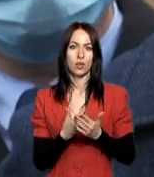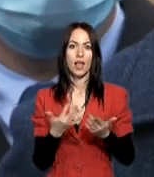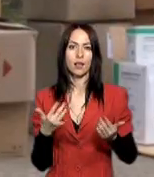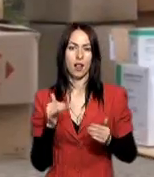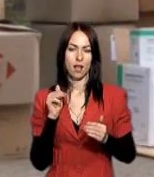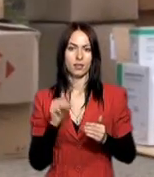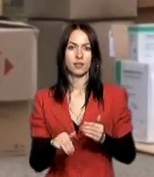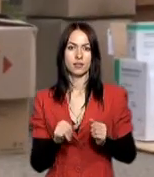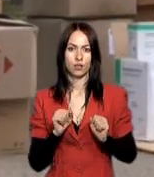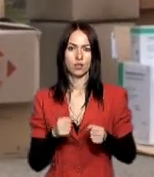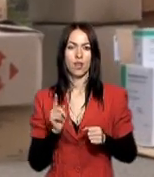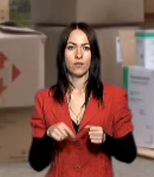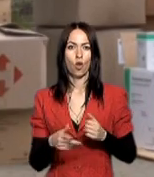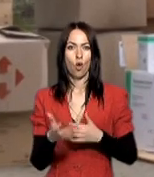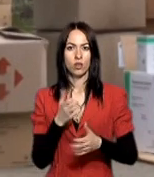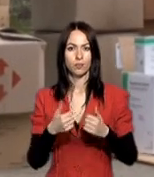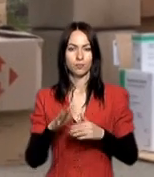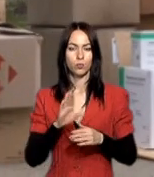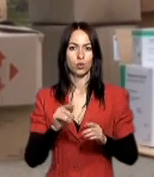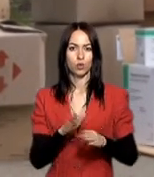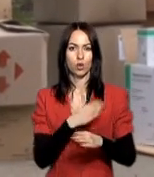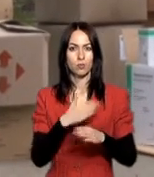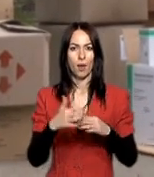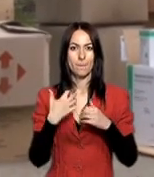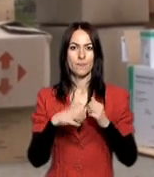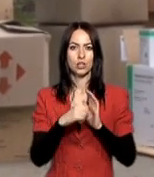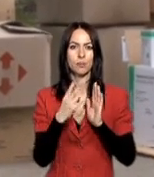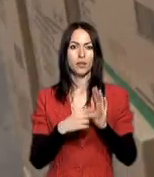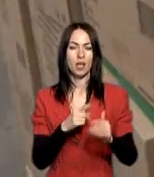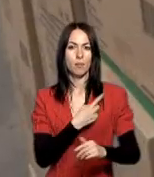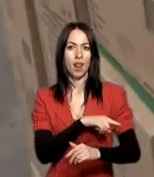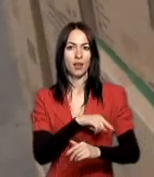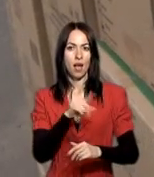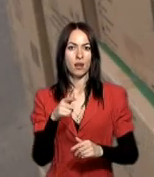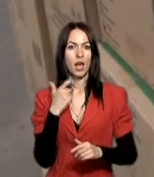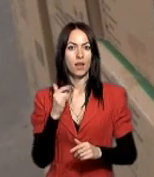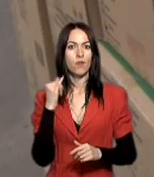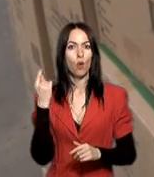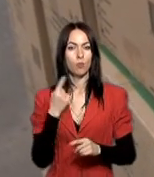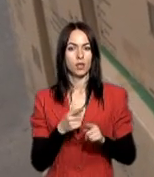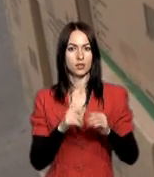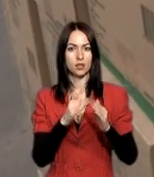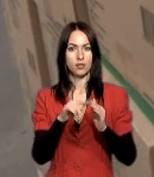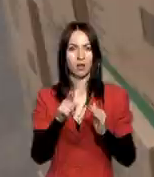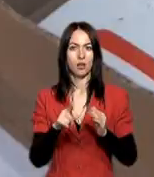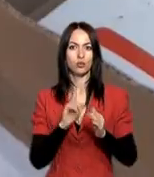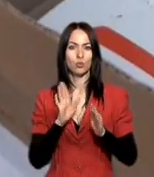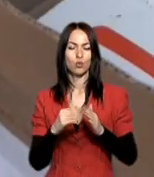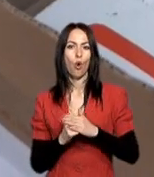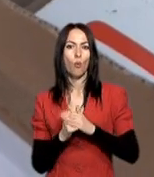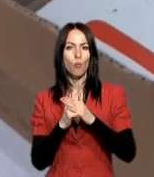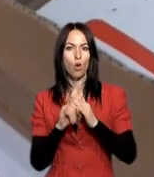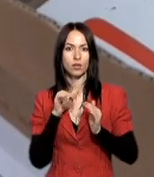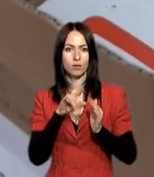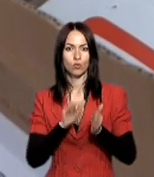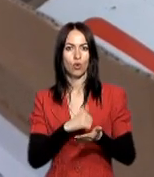тисяч навіть. Отриманий вантаж розподілять між 17 лікарнями Харкова та області. Це ті заклади, які визначені опорними, щоб приймати